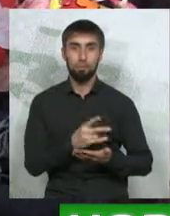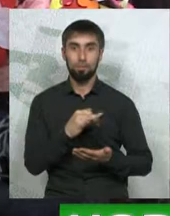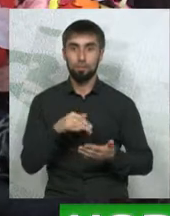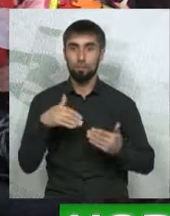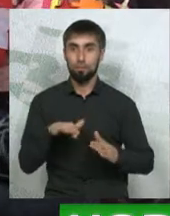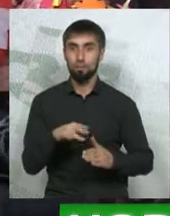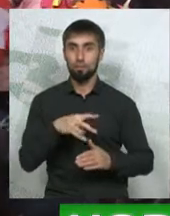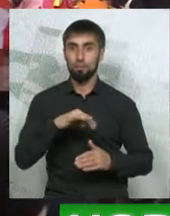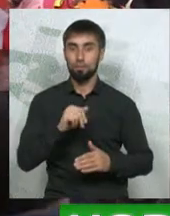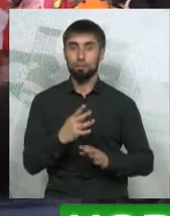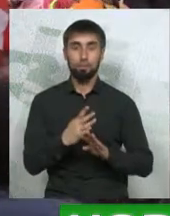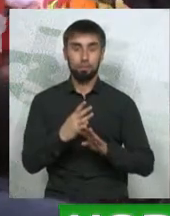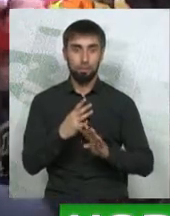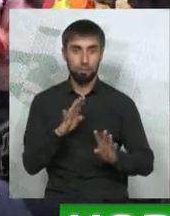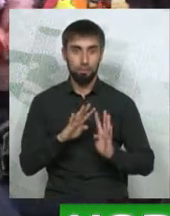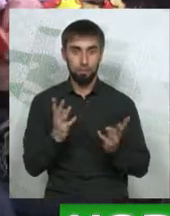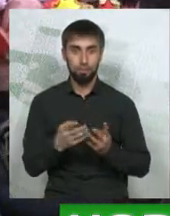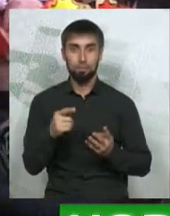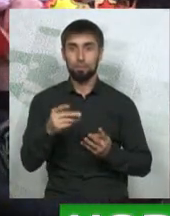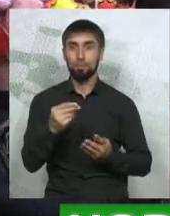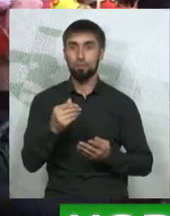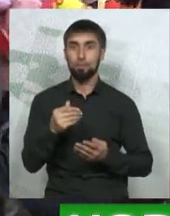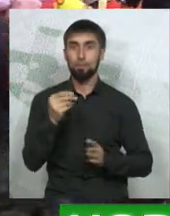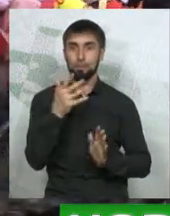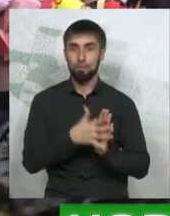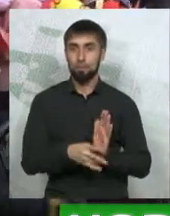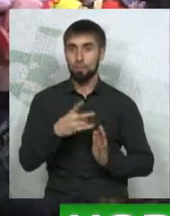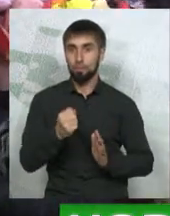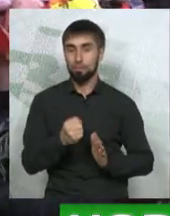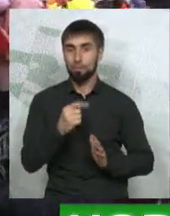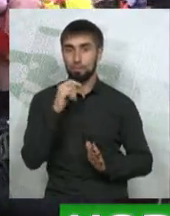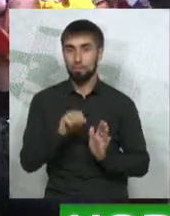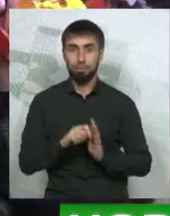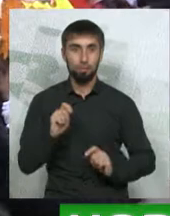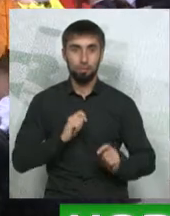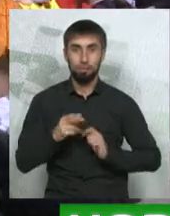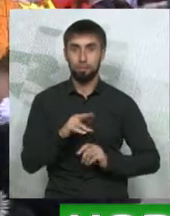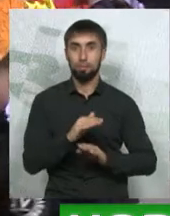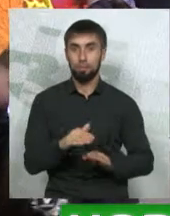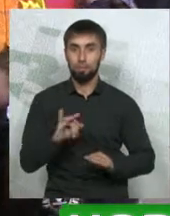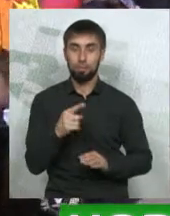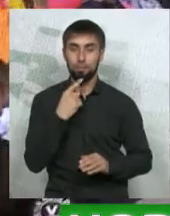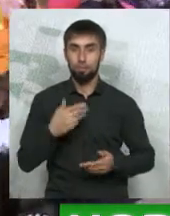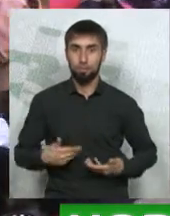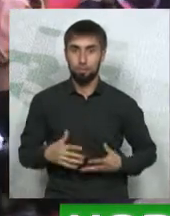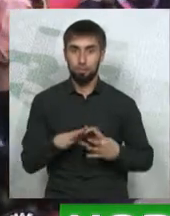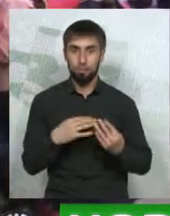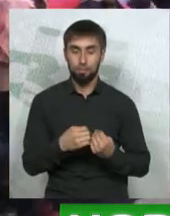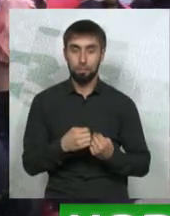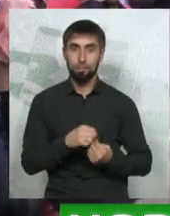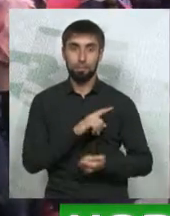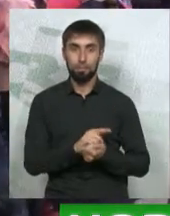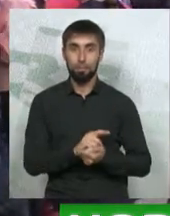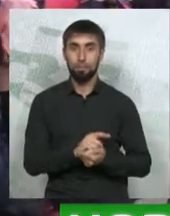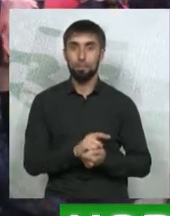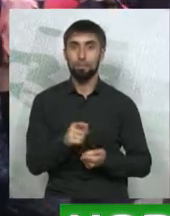решили на линейке очередной. Часть этих денег пустить на зимнюю одежду для детей из малоимущих семей.